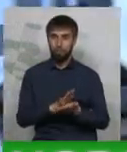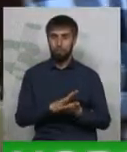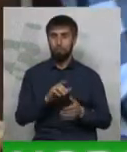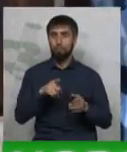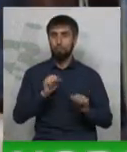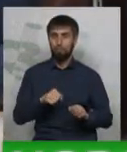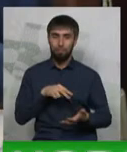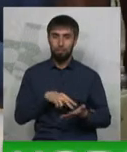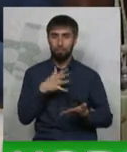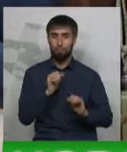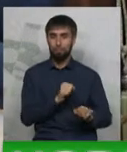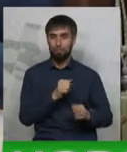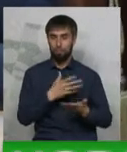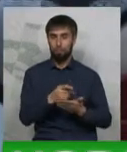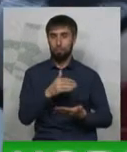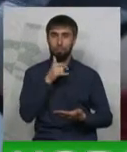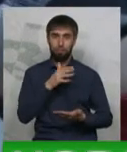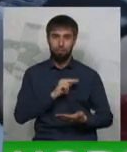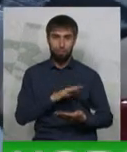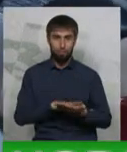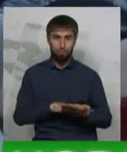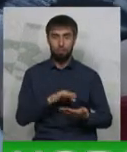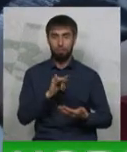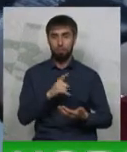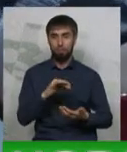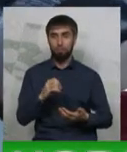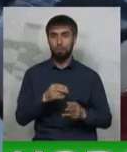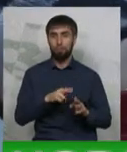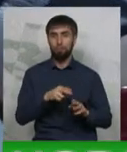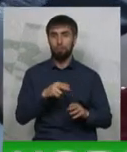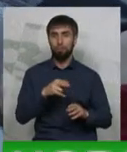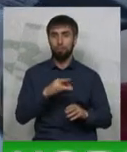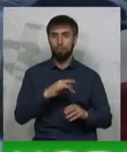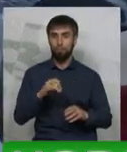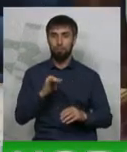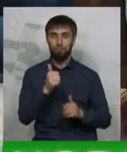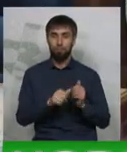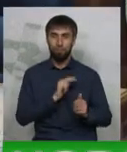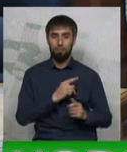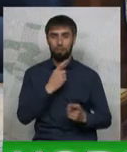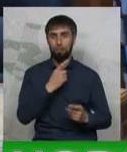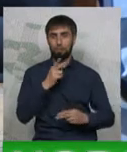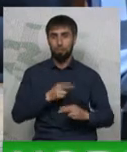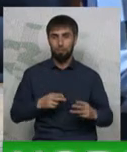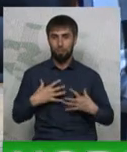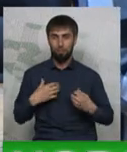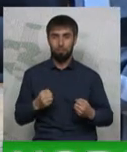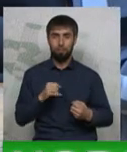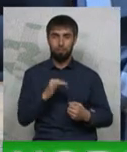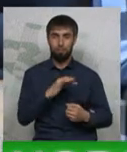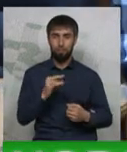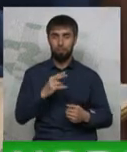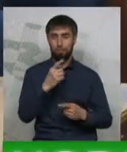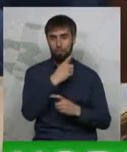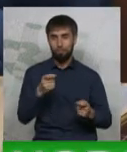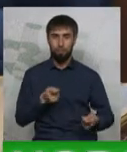смогли отстоять свое право на существование. Пожелал изданиям творческого вдохновения, а каждому сотруднику крепкого здоровья. Пользуясь случаем, Сластенин